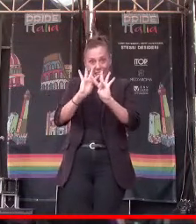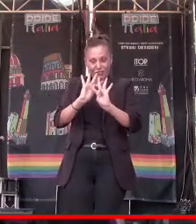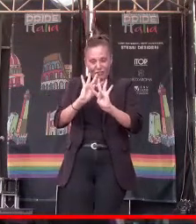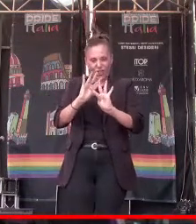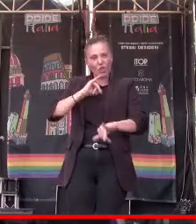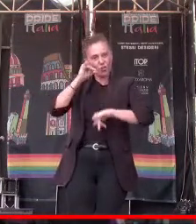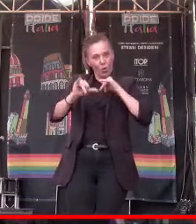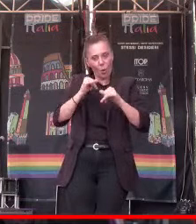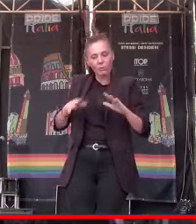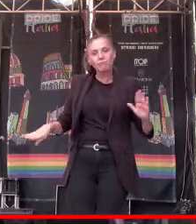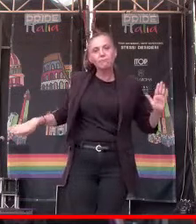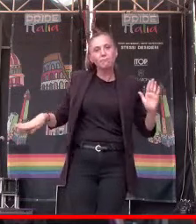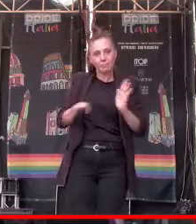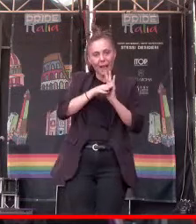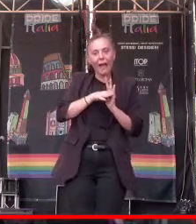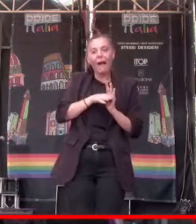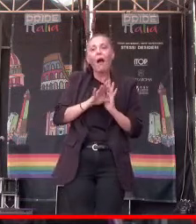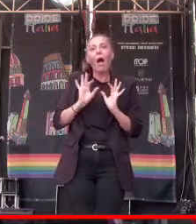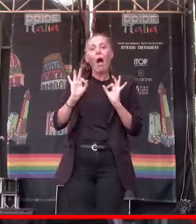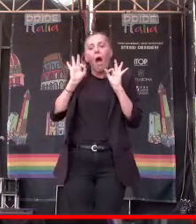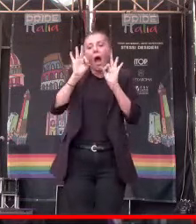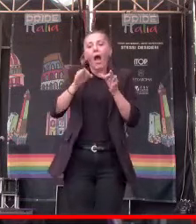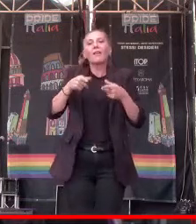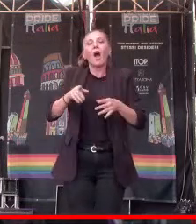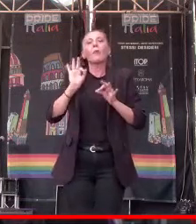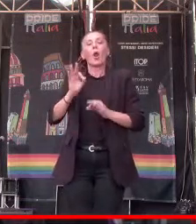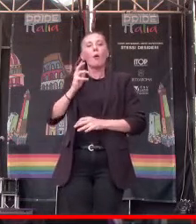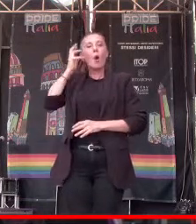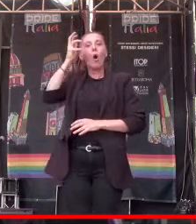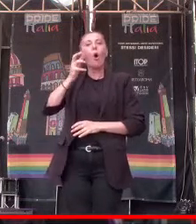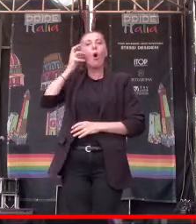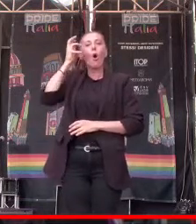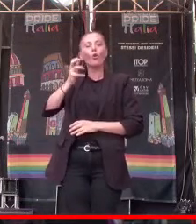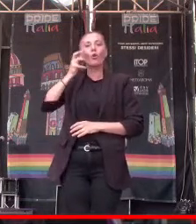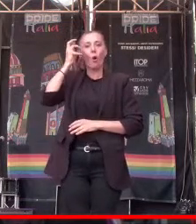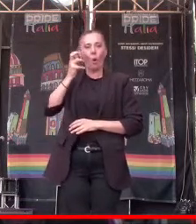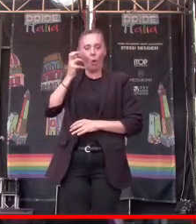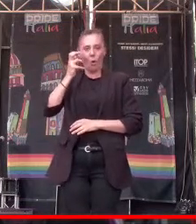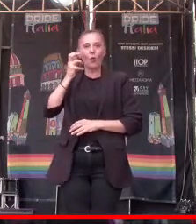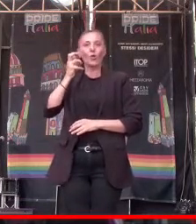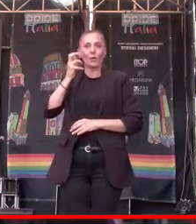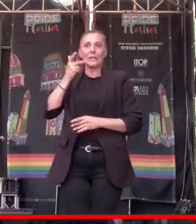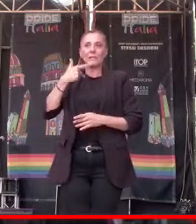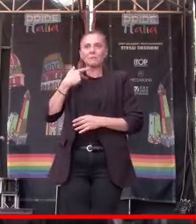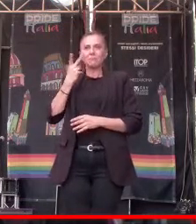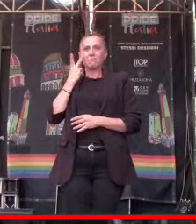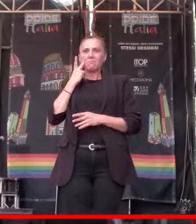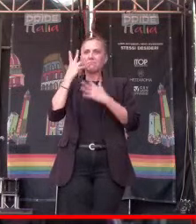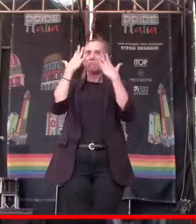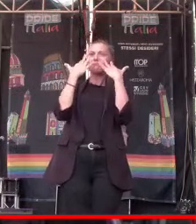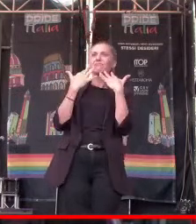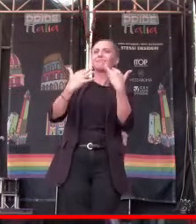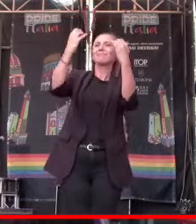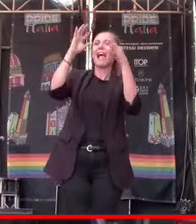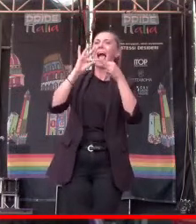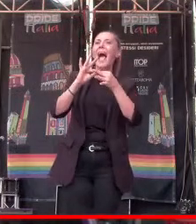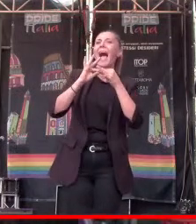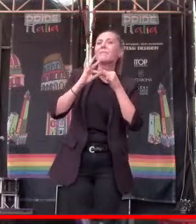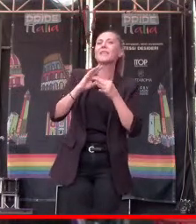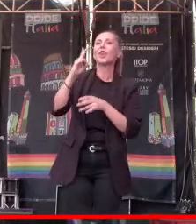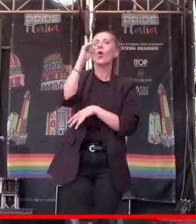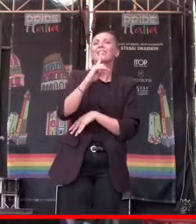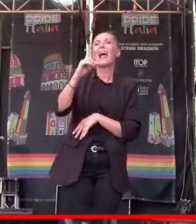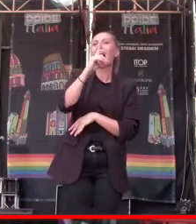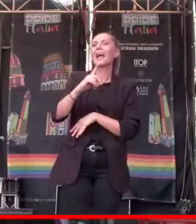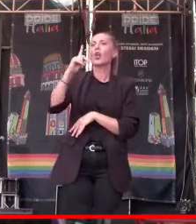all'orgoglio, al Pride. Ma noi quest'anno, proprio perché è una battaglia ancora da fare, io vedo là in platea tra l'altro l'amico Dario Dongo, che è